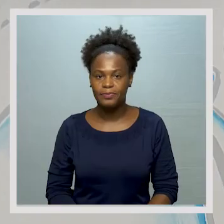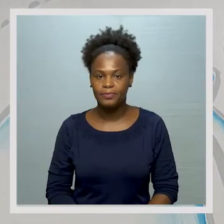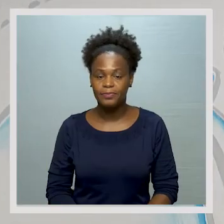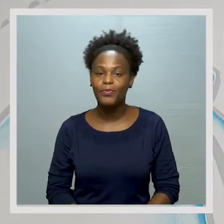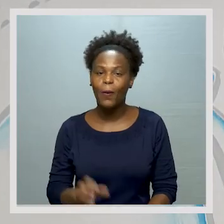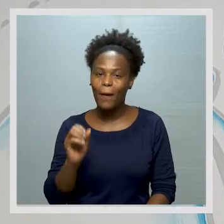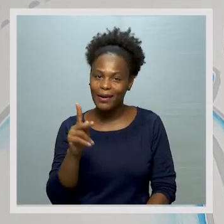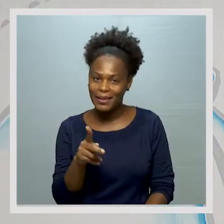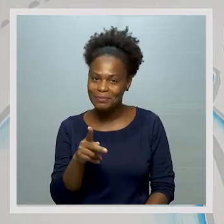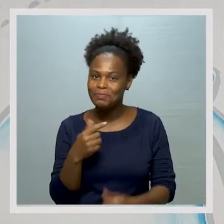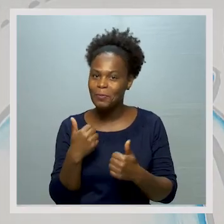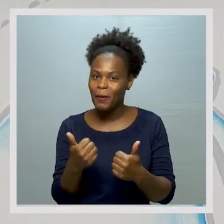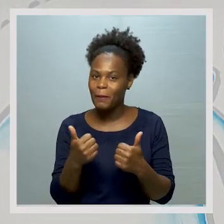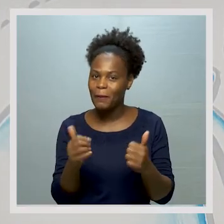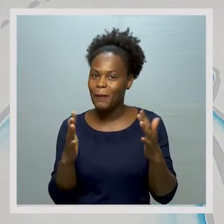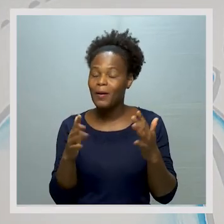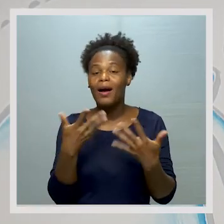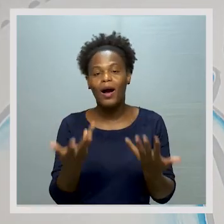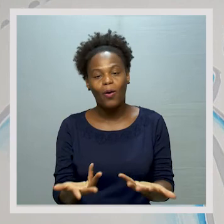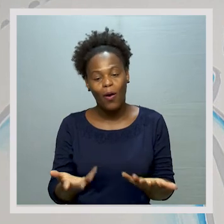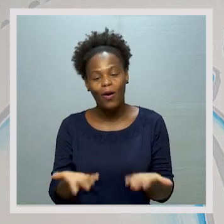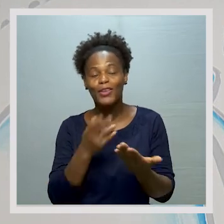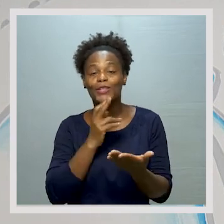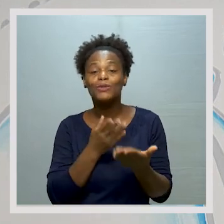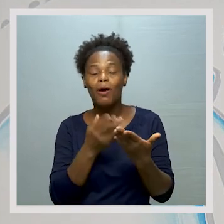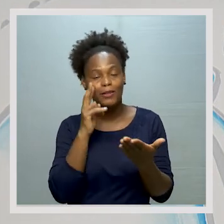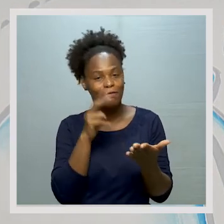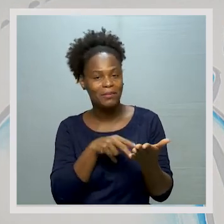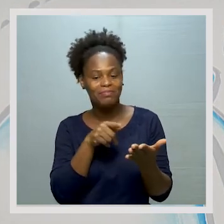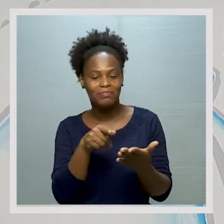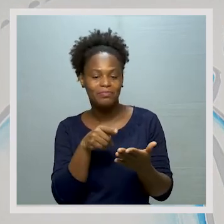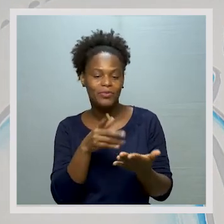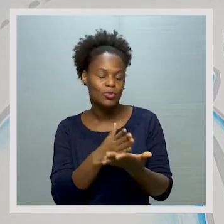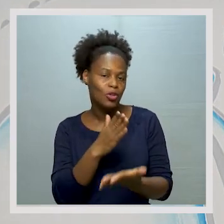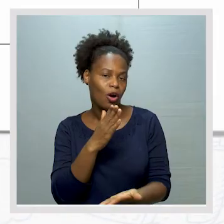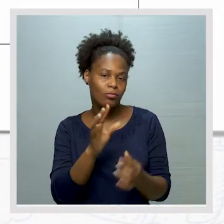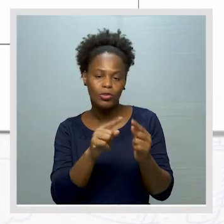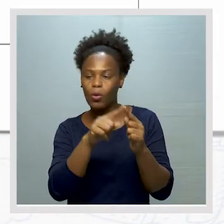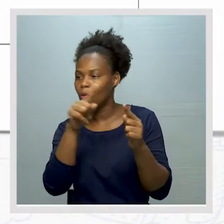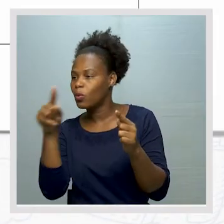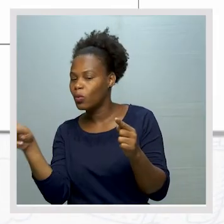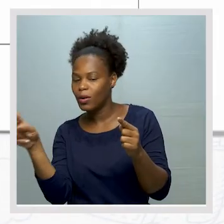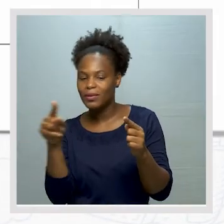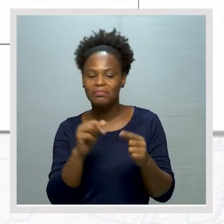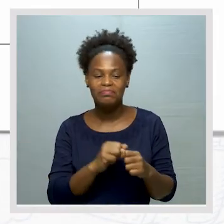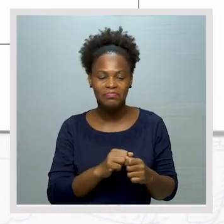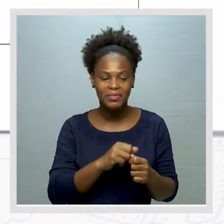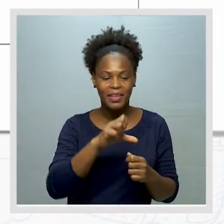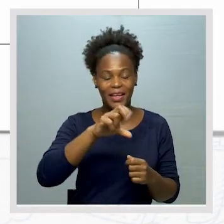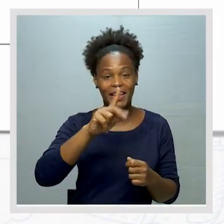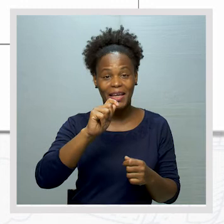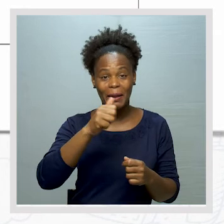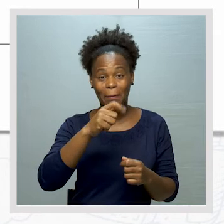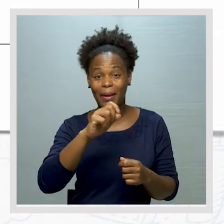OK, très bien. Maintenant, la réponse. Vous allez seulement associer. Dans Québec, nous